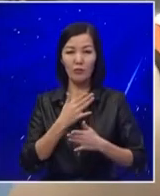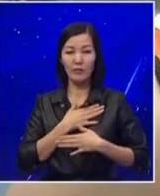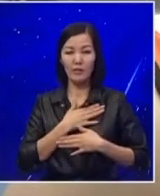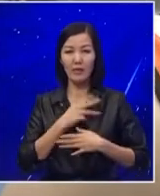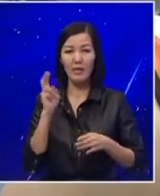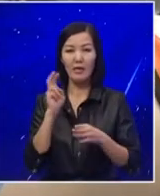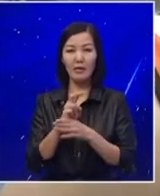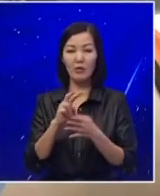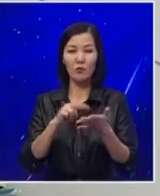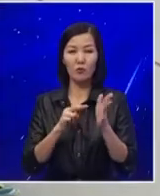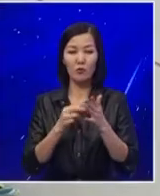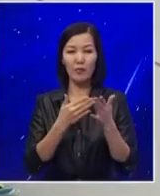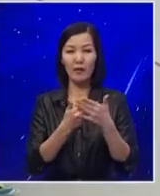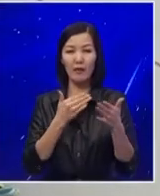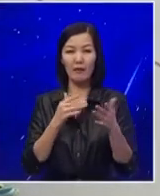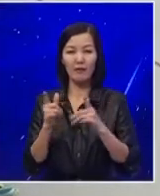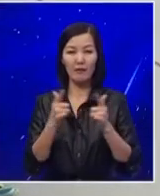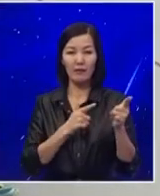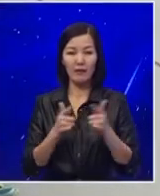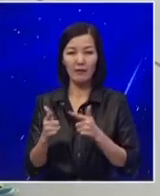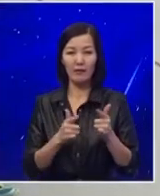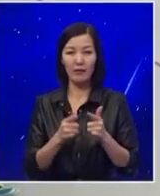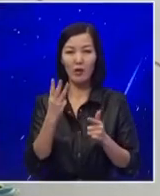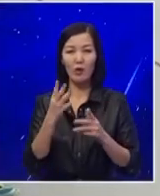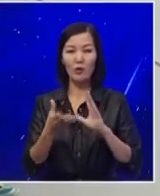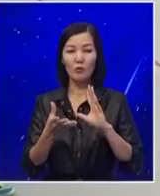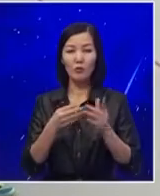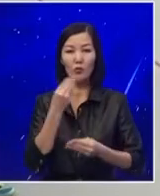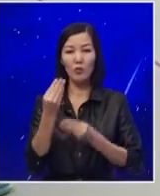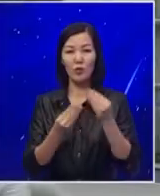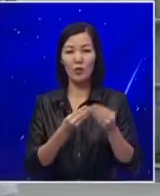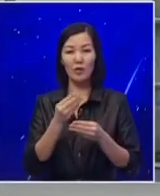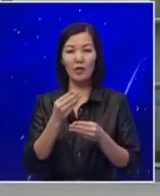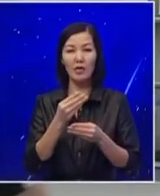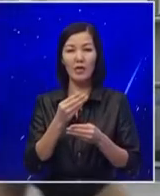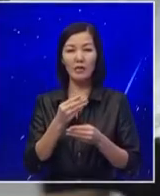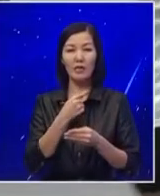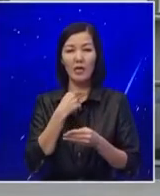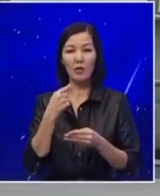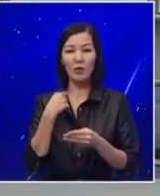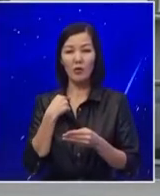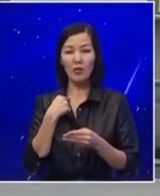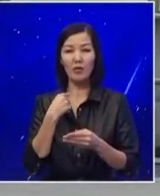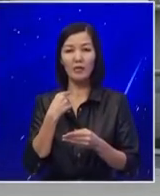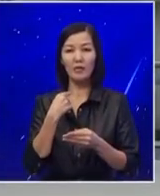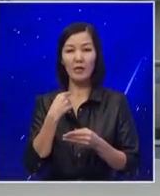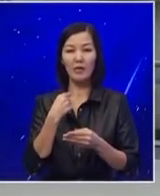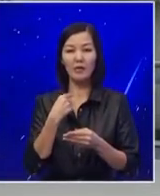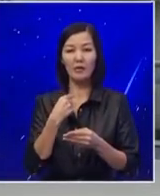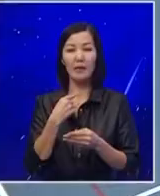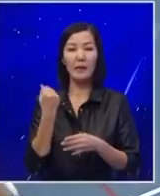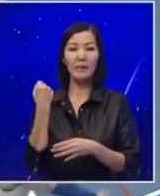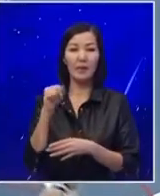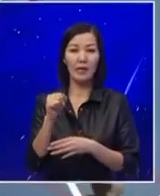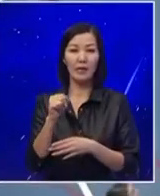келуге арнайы жоспар жасады. Үш партияның қорытындысы бойынша Алматы алаңының иелері Талдықорғанды клубына жол берді. Кездесу соңында